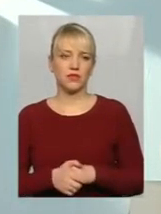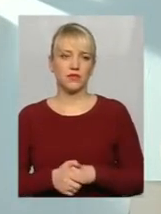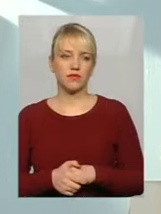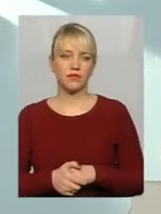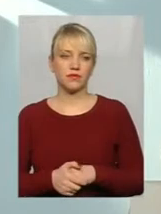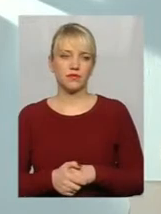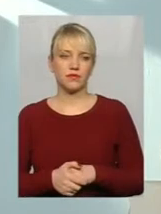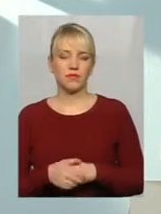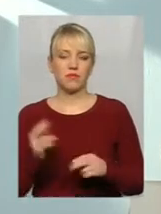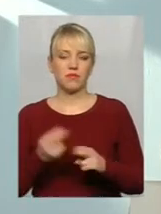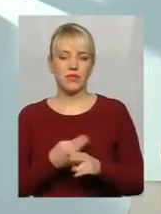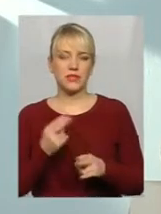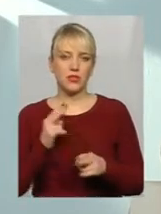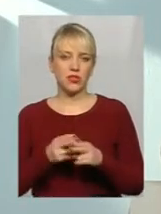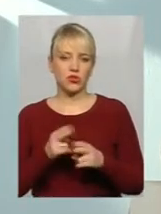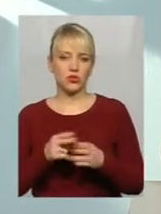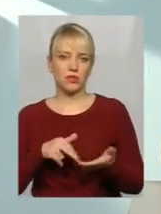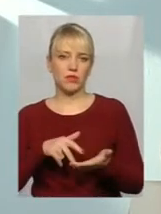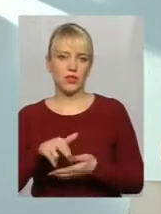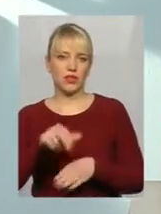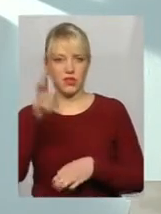безперешкодно перетнути державні кордони,